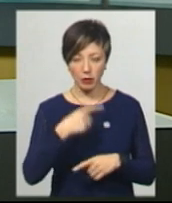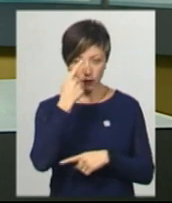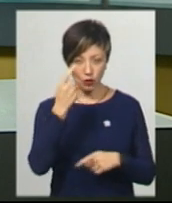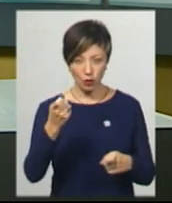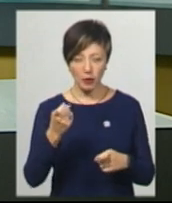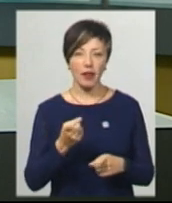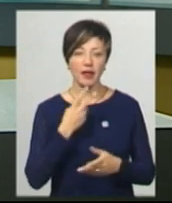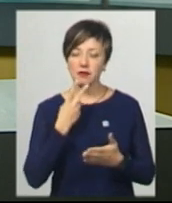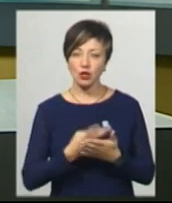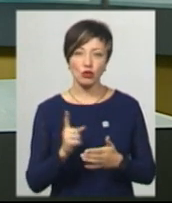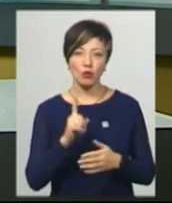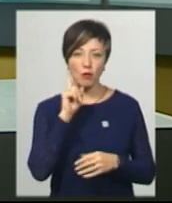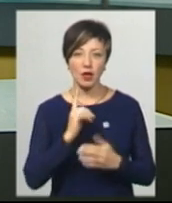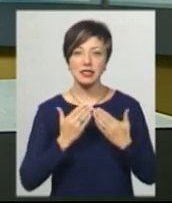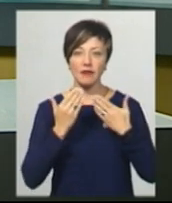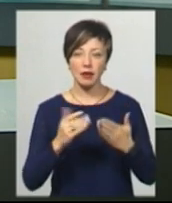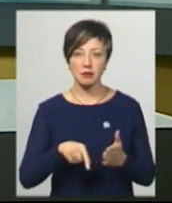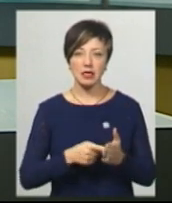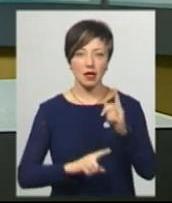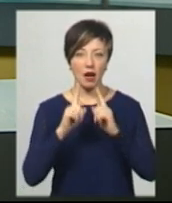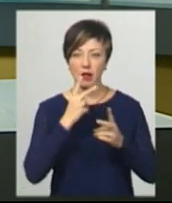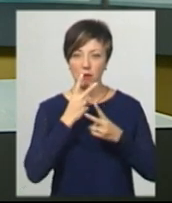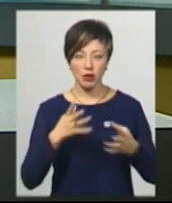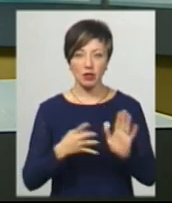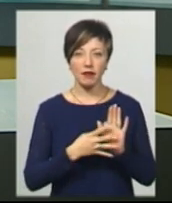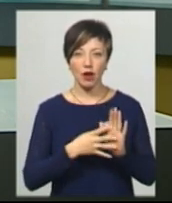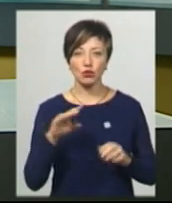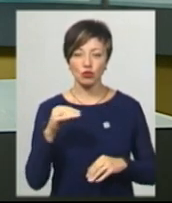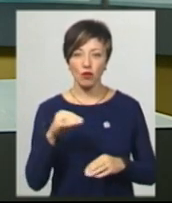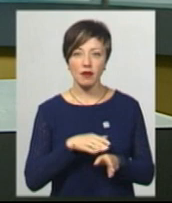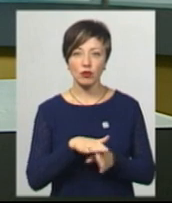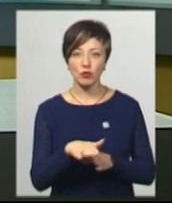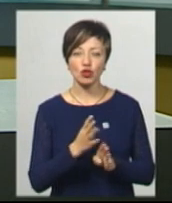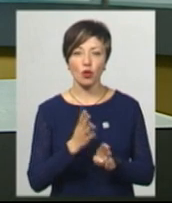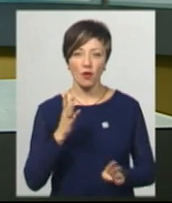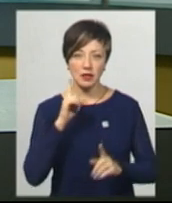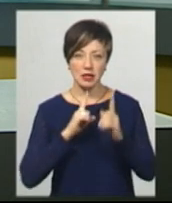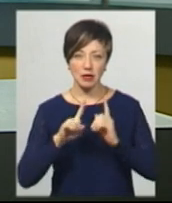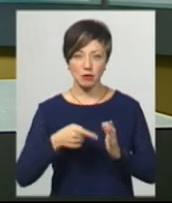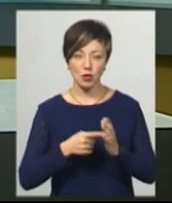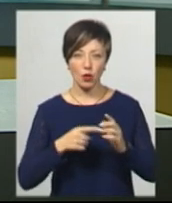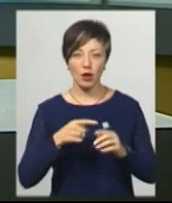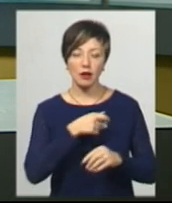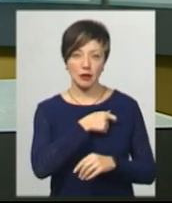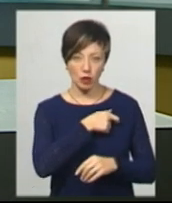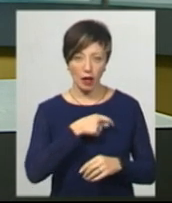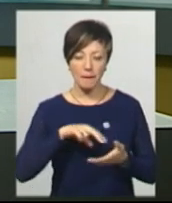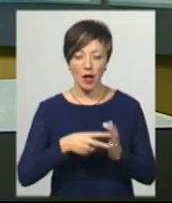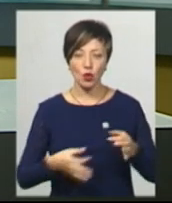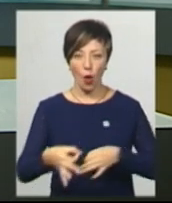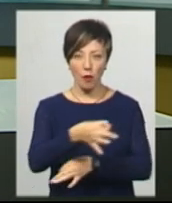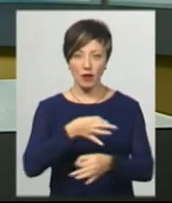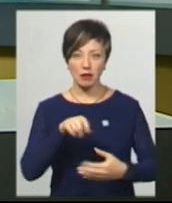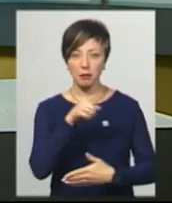повідомили, незважаючи, що поки звернення у міській раді не бачили, 9 жовтня відбудеться чергова сесія міської ради, де планують